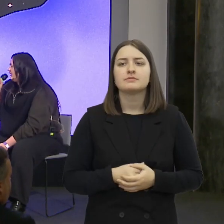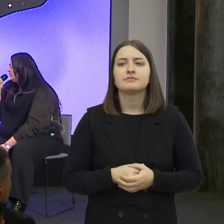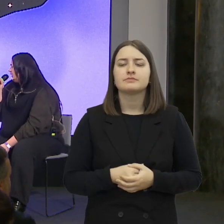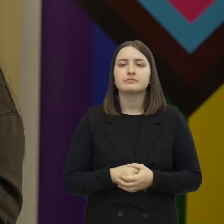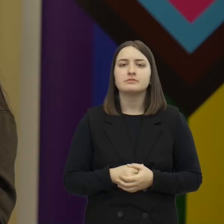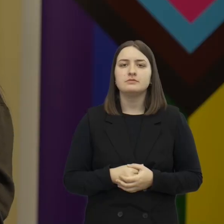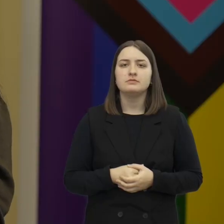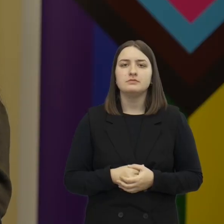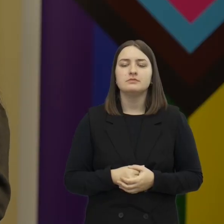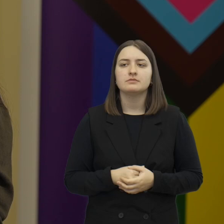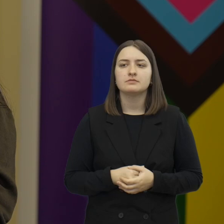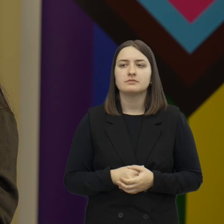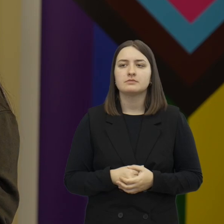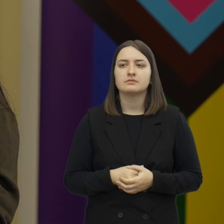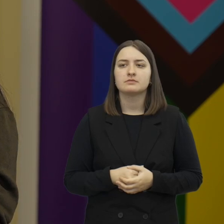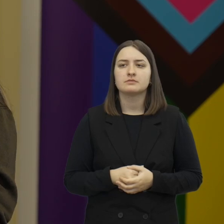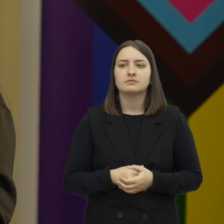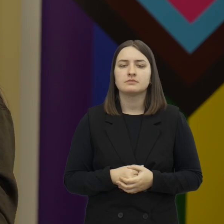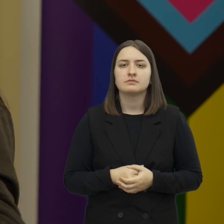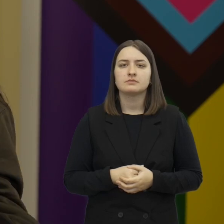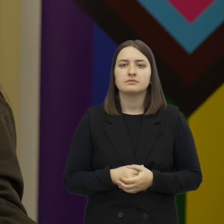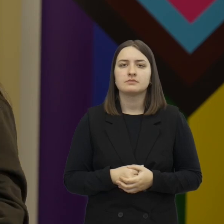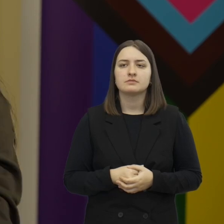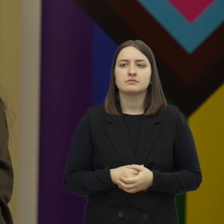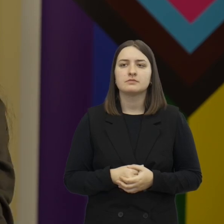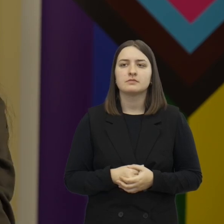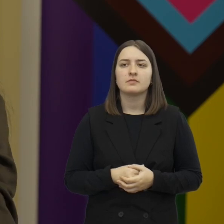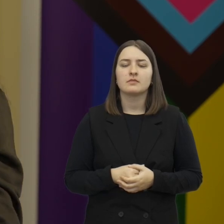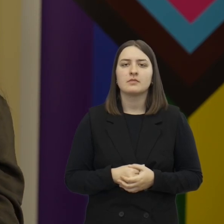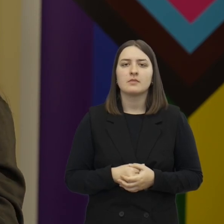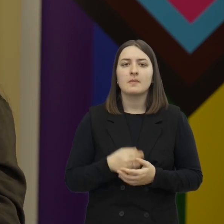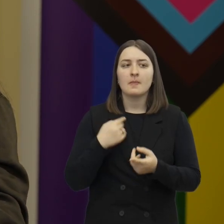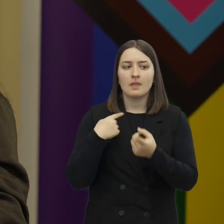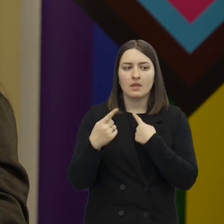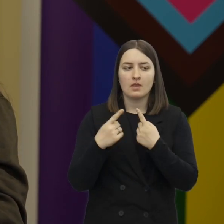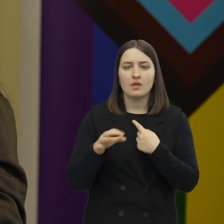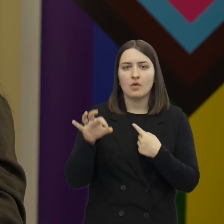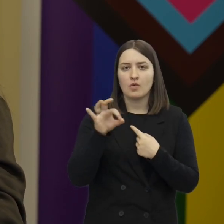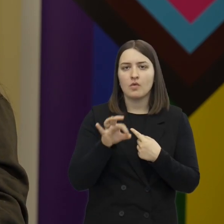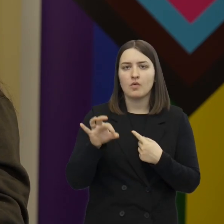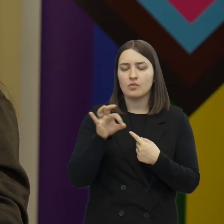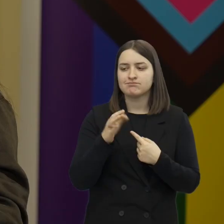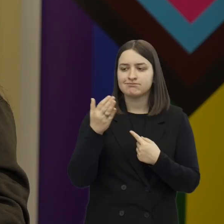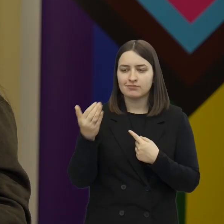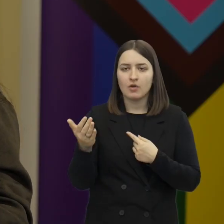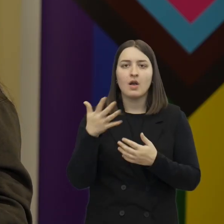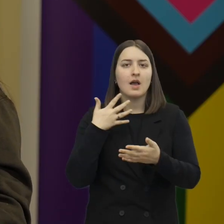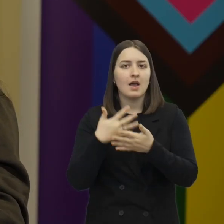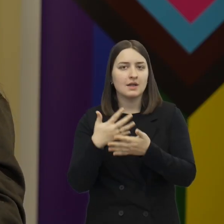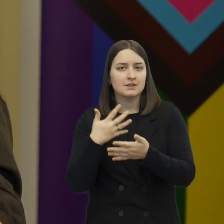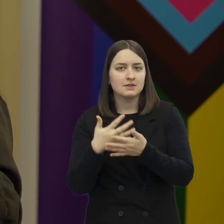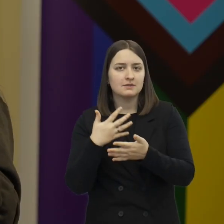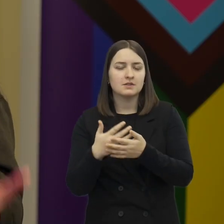Kalbant šiek tiek apie Ajaus jūsų ir jūsų Rei aktyvizmą, iš tiesų jis yra, na, ne vienareikšmis,